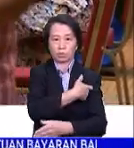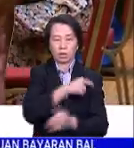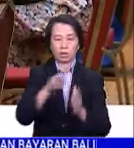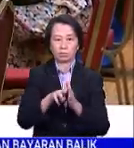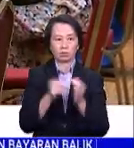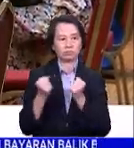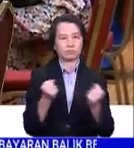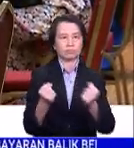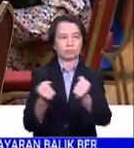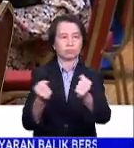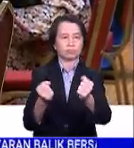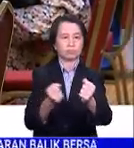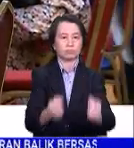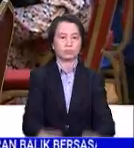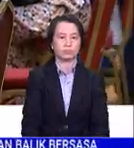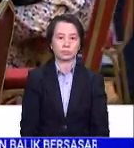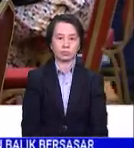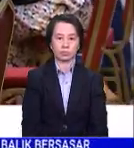bergerak.